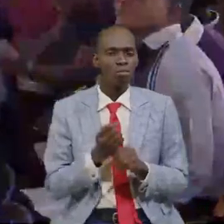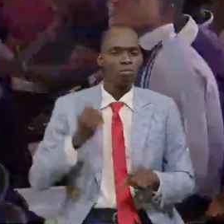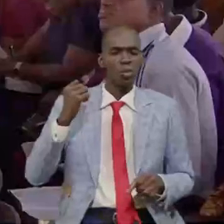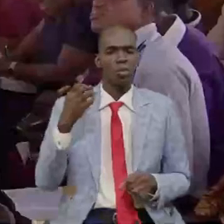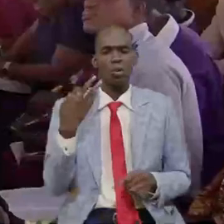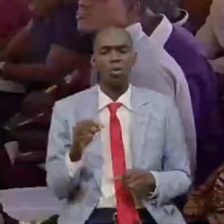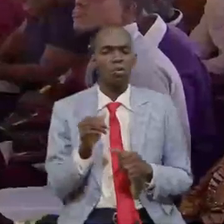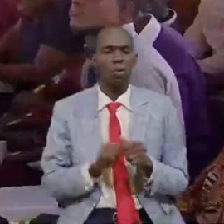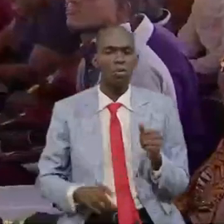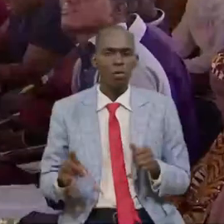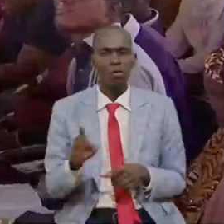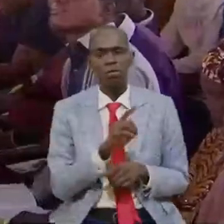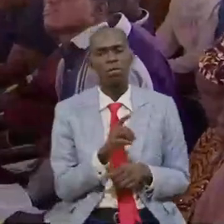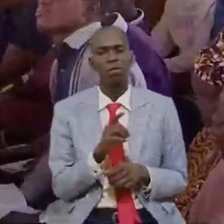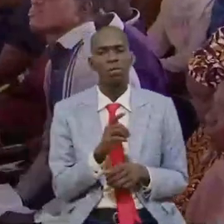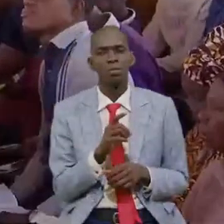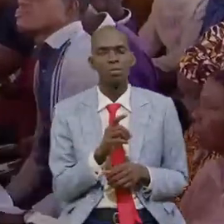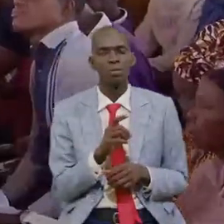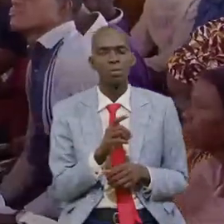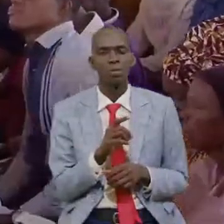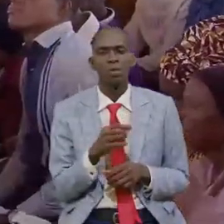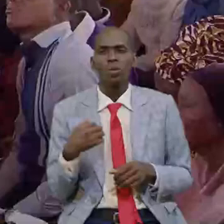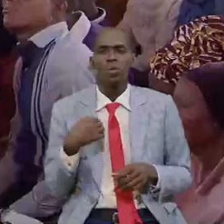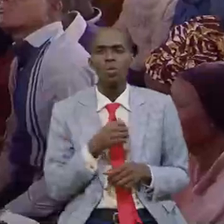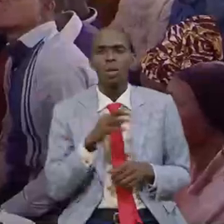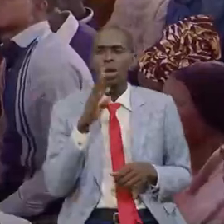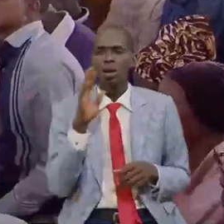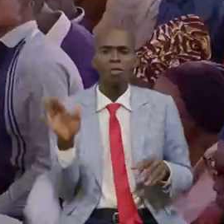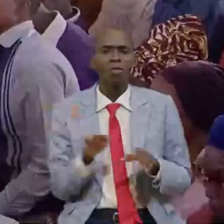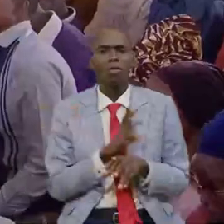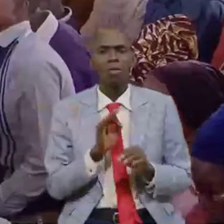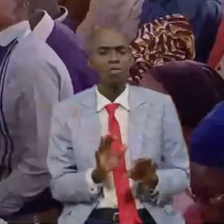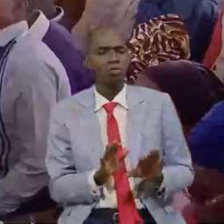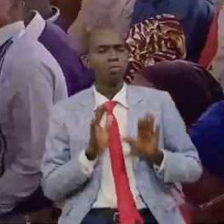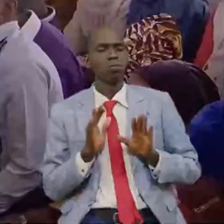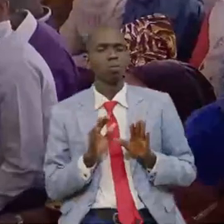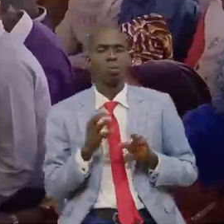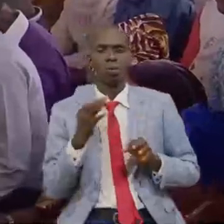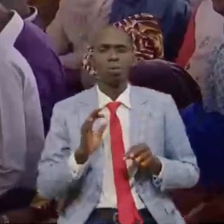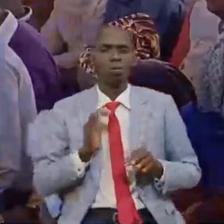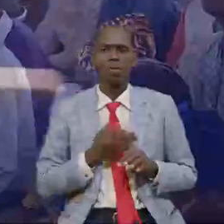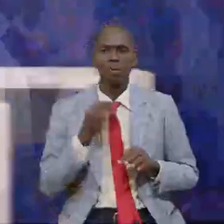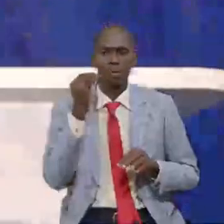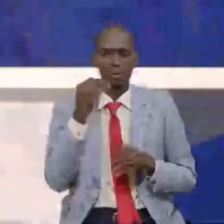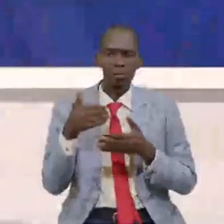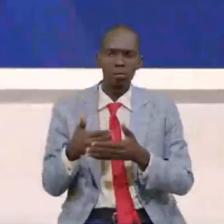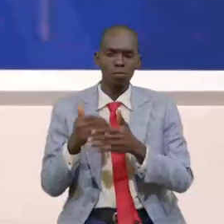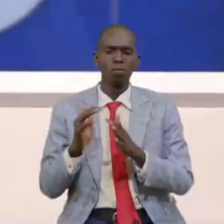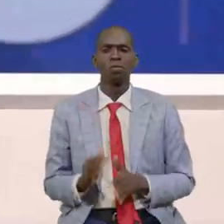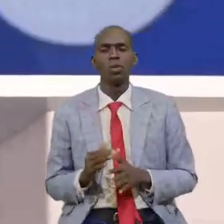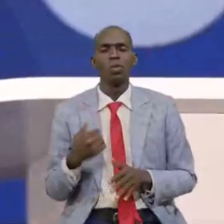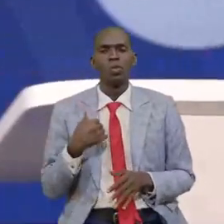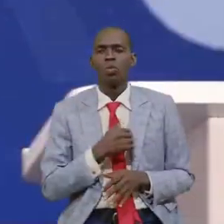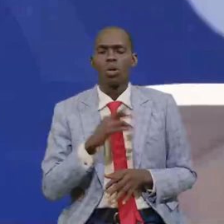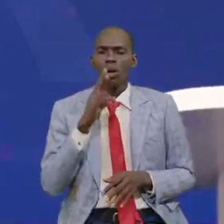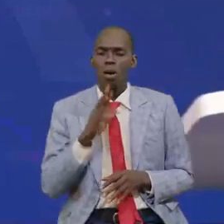l'armure ou le portail d'armes de quelqu'un. Parfois, nous sommes trop craintifs. Nous craignons trop les voisins et même les